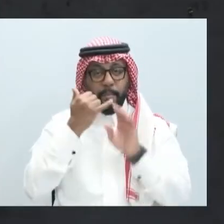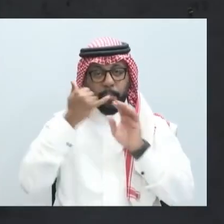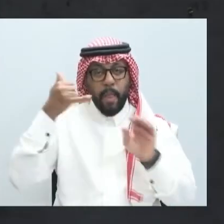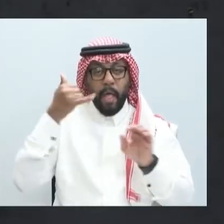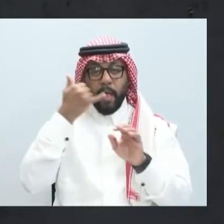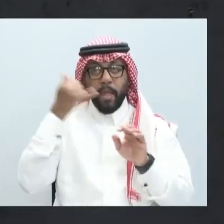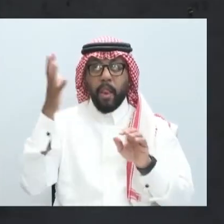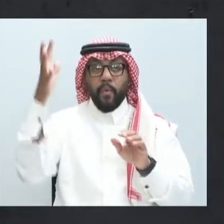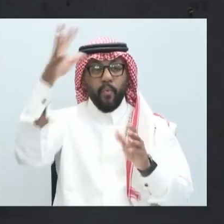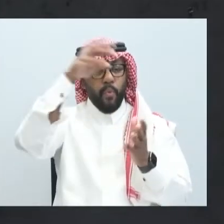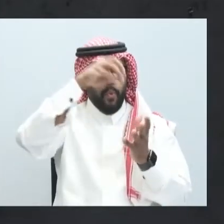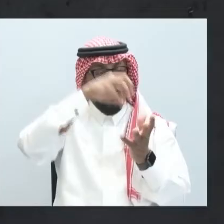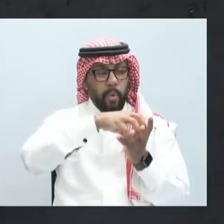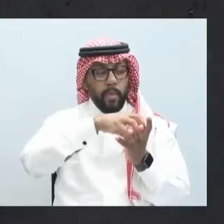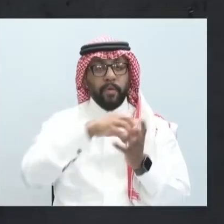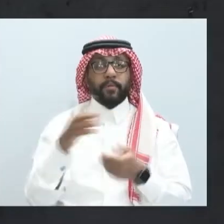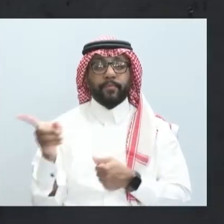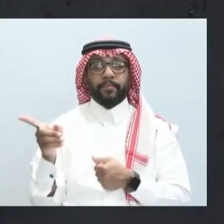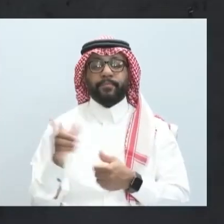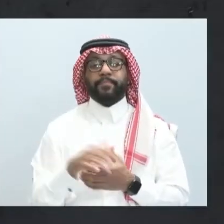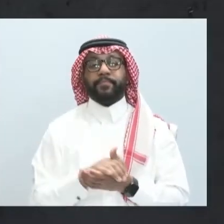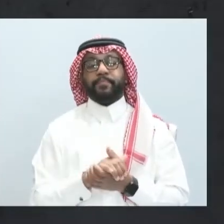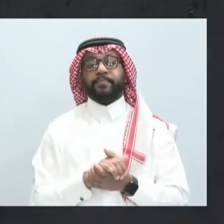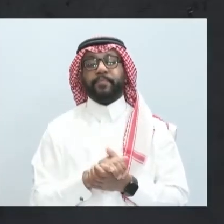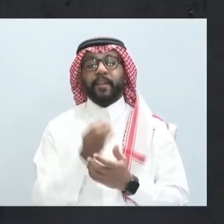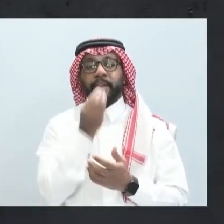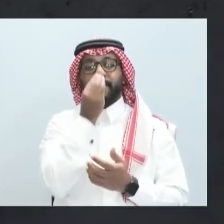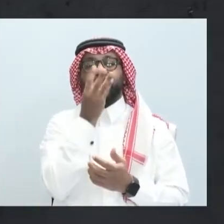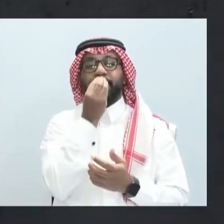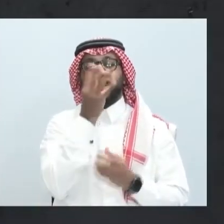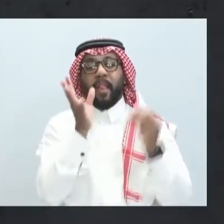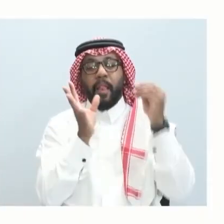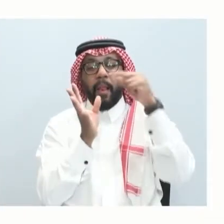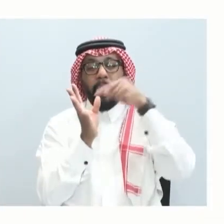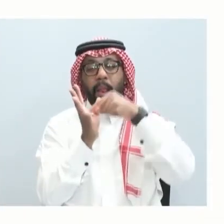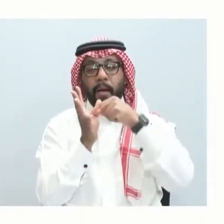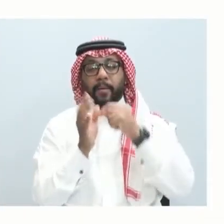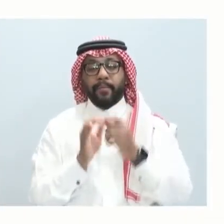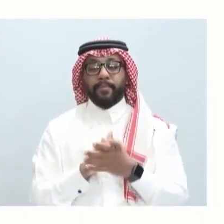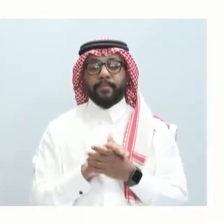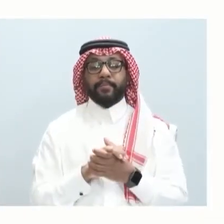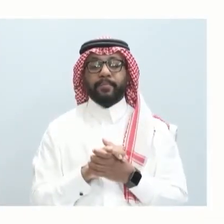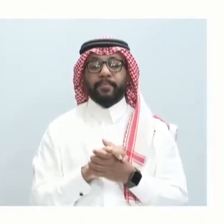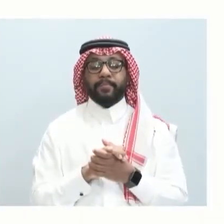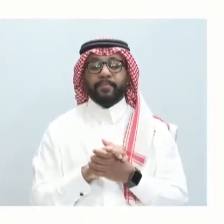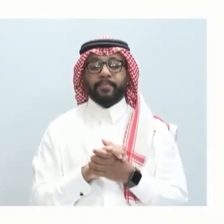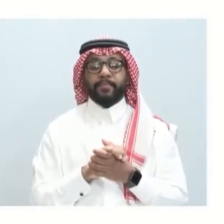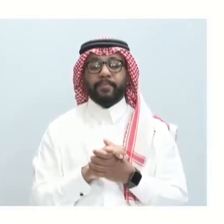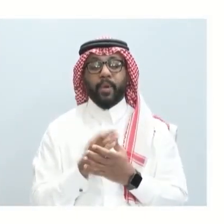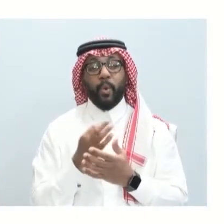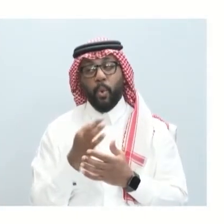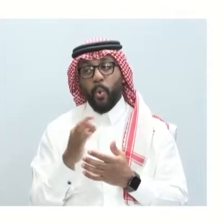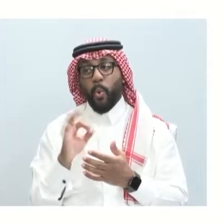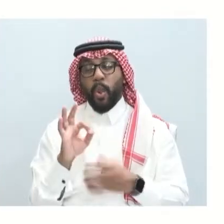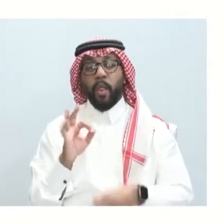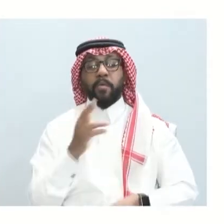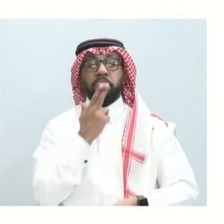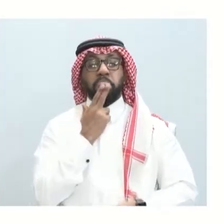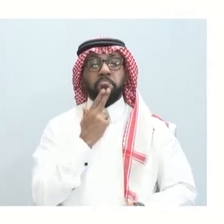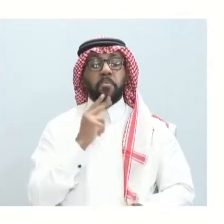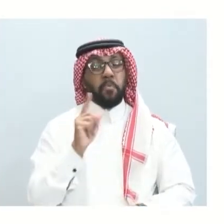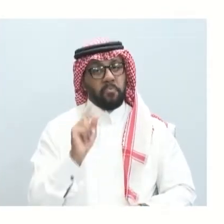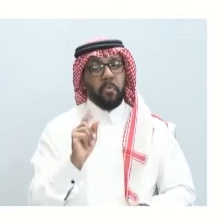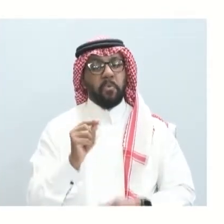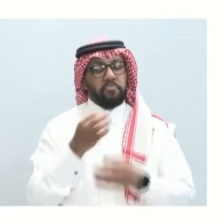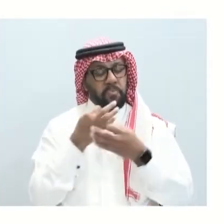بارك الله فيكم يساوي العدد نحلات التي وقفت على الزهره اذا بهذا الشكل نكون اعجبنا على هذا السؤال